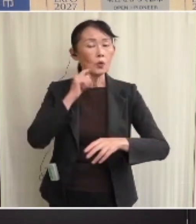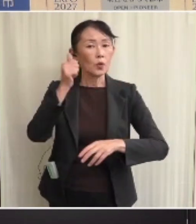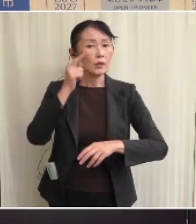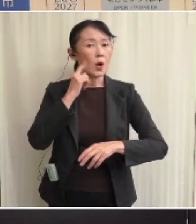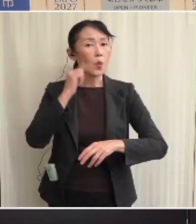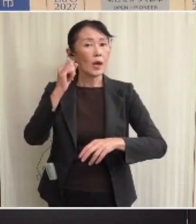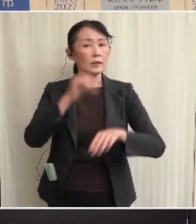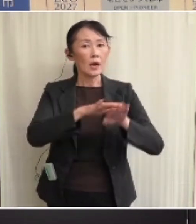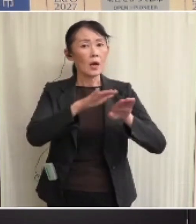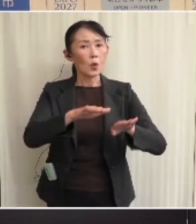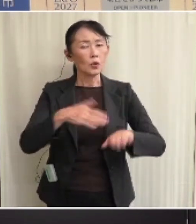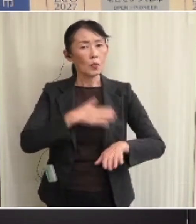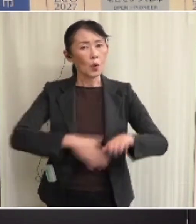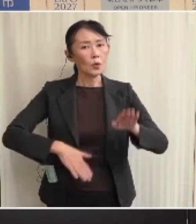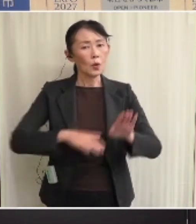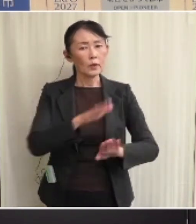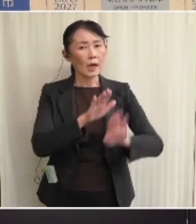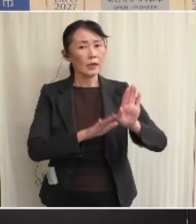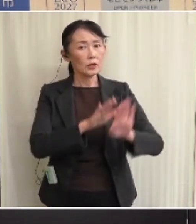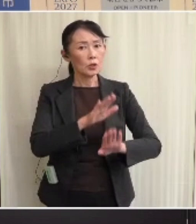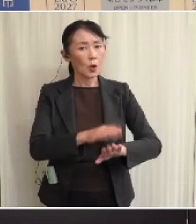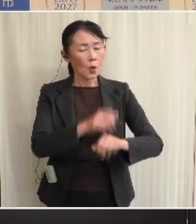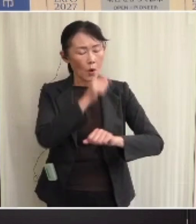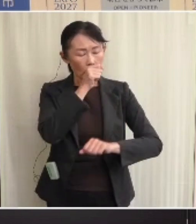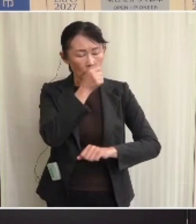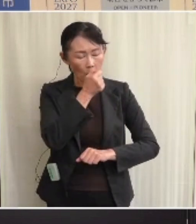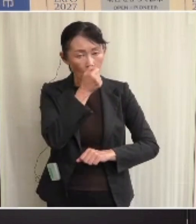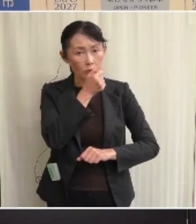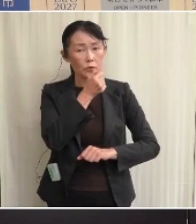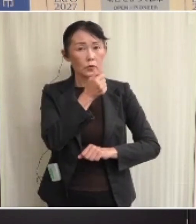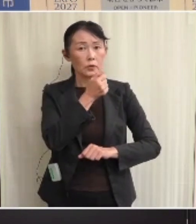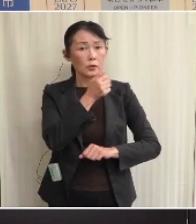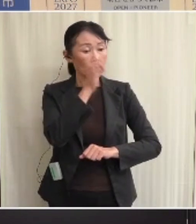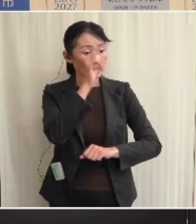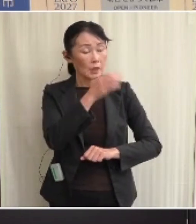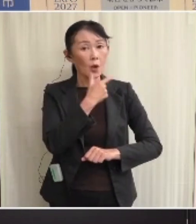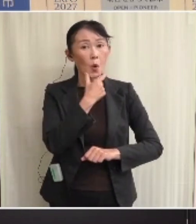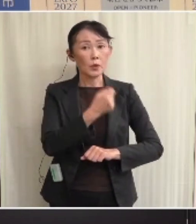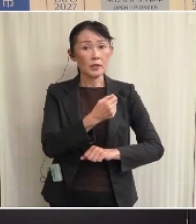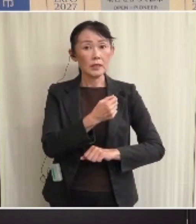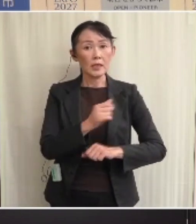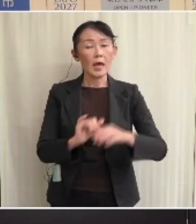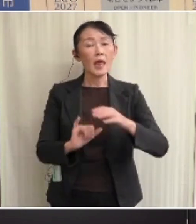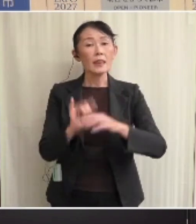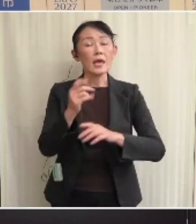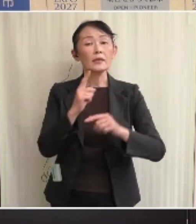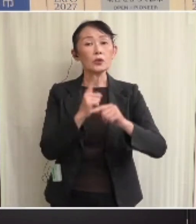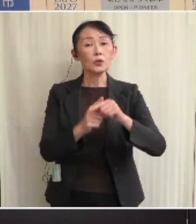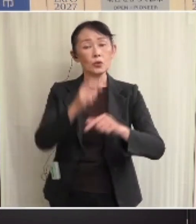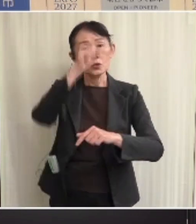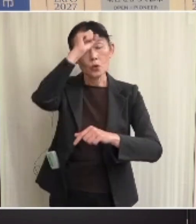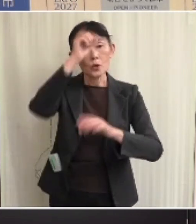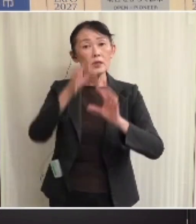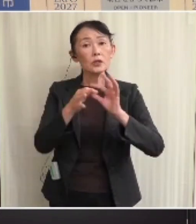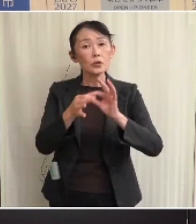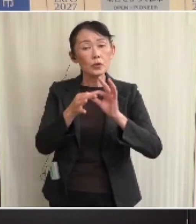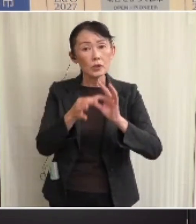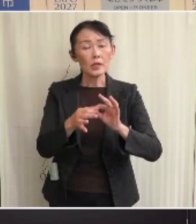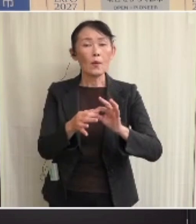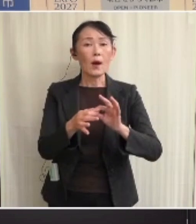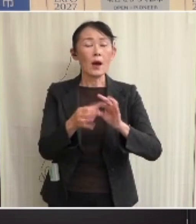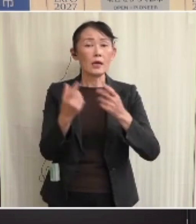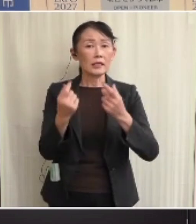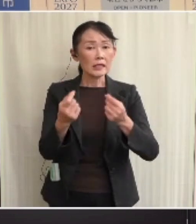には十分、ご留意いただきたいと思いますし、また熱中症予防については先ほど申し上げた通りですね、予防